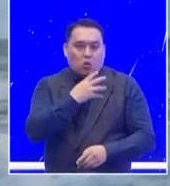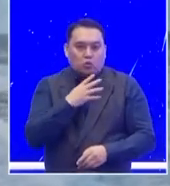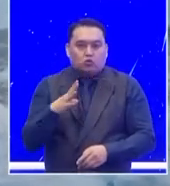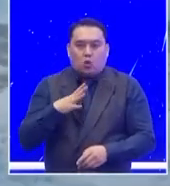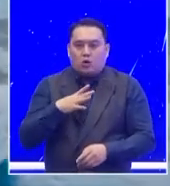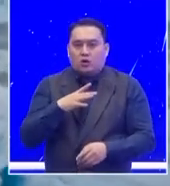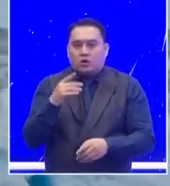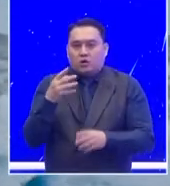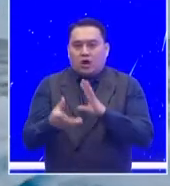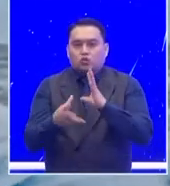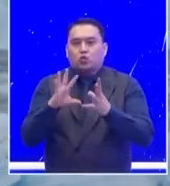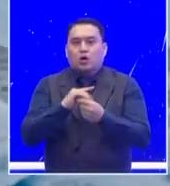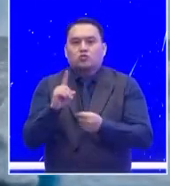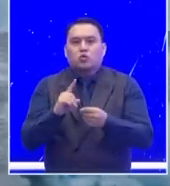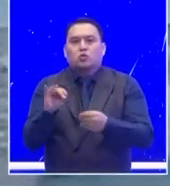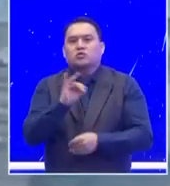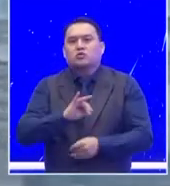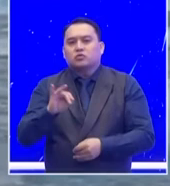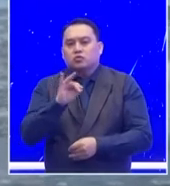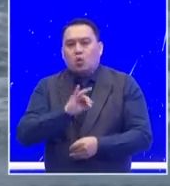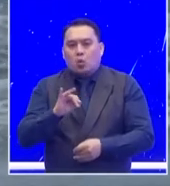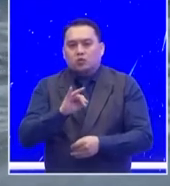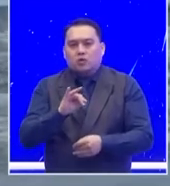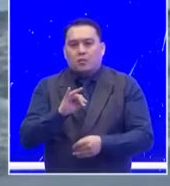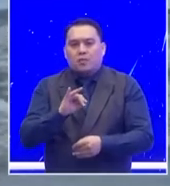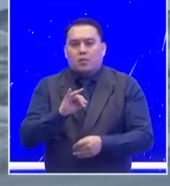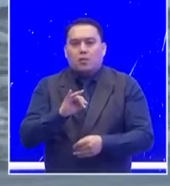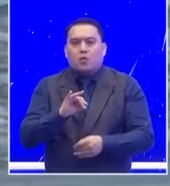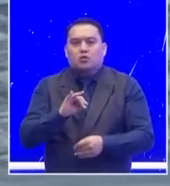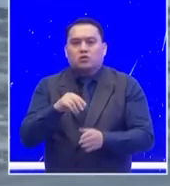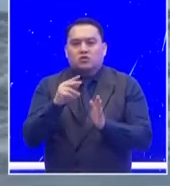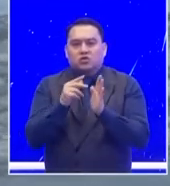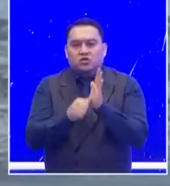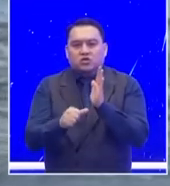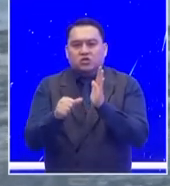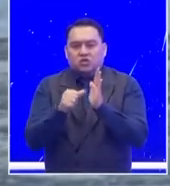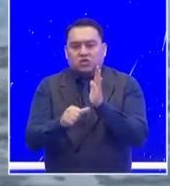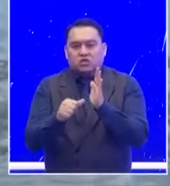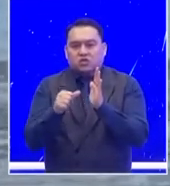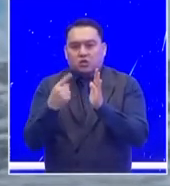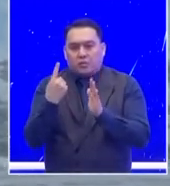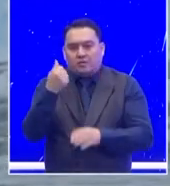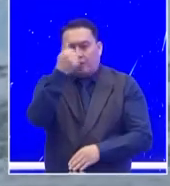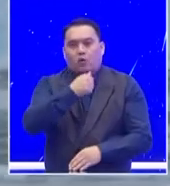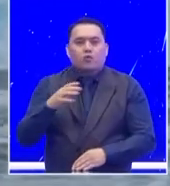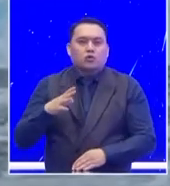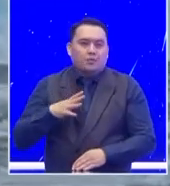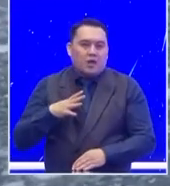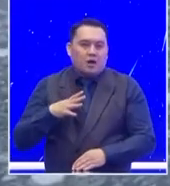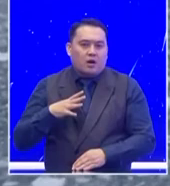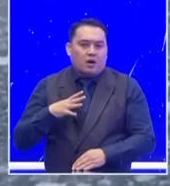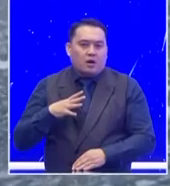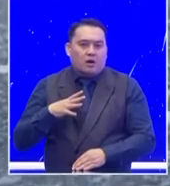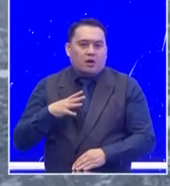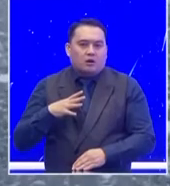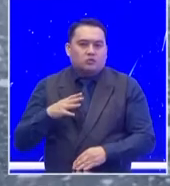стало абсолютным результатом за всю историю метеонаблюдения на Южном полюсе, то есть с 1961 года. На